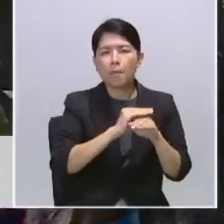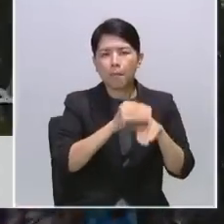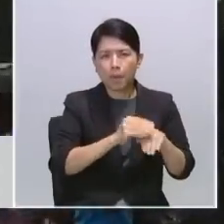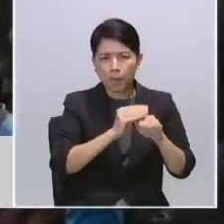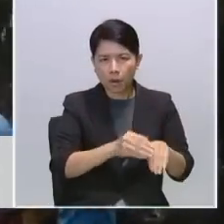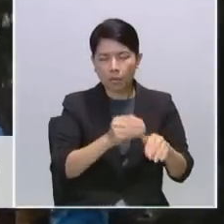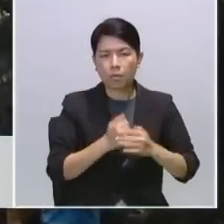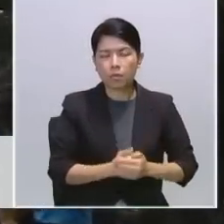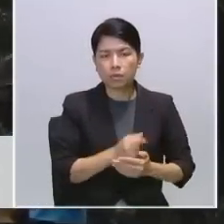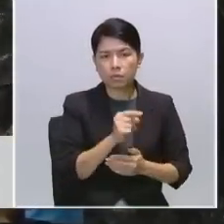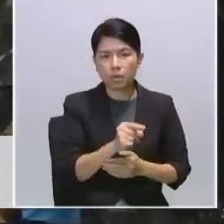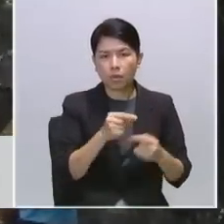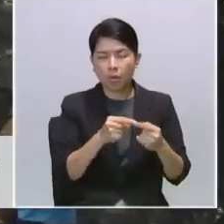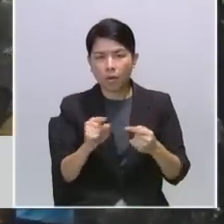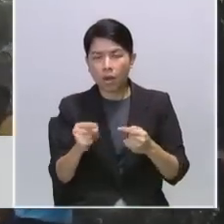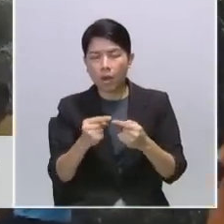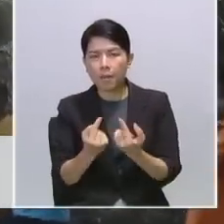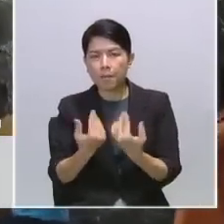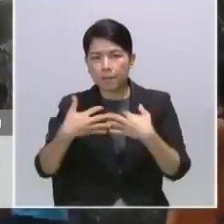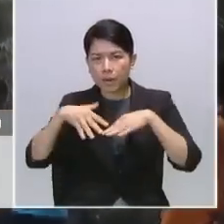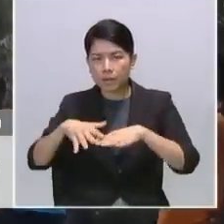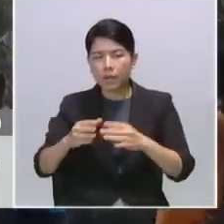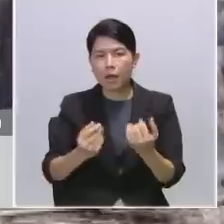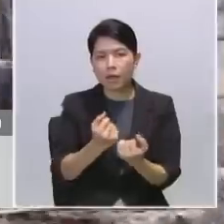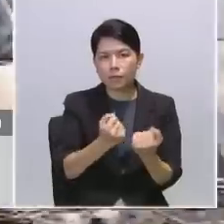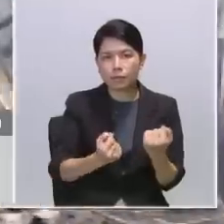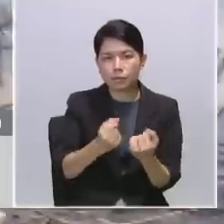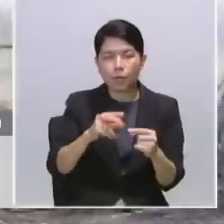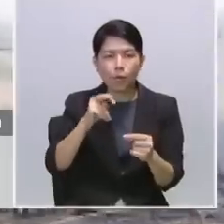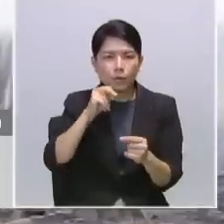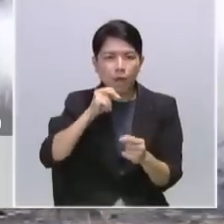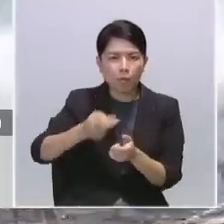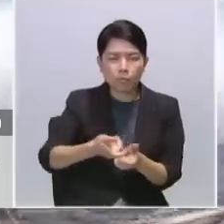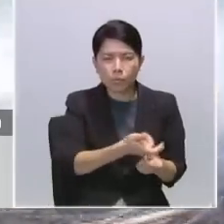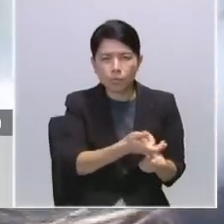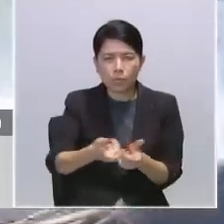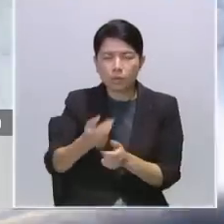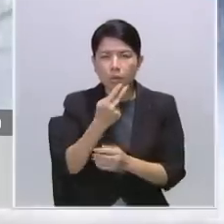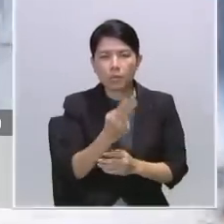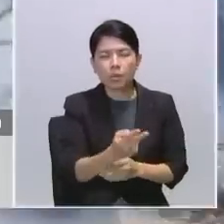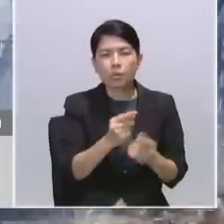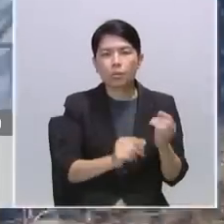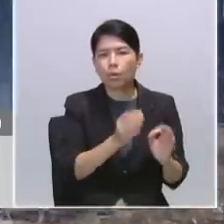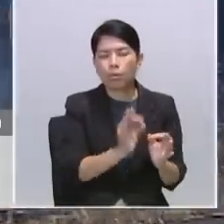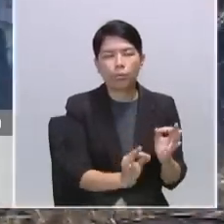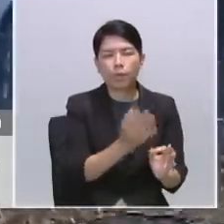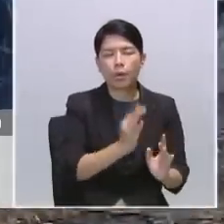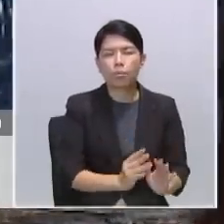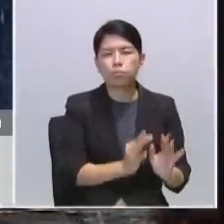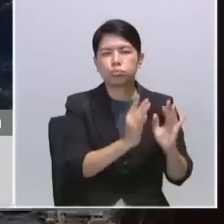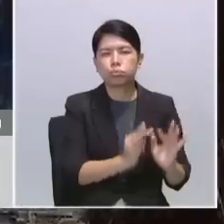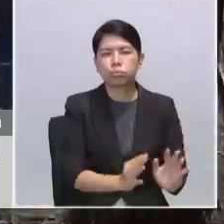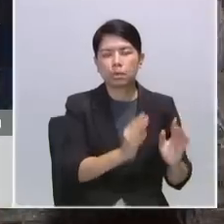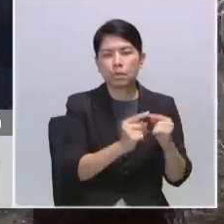ายประสานรถดับเพลิงร่วมตรวจสอบที่เกิดเหตุค่ะพบว่าไฟกำลังลุกไหม้กอไผ่ท้ายหมู่บ้านอย่างรุนแรงนะคะ